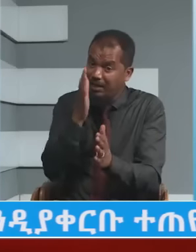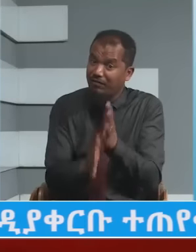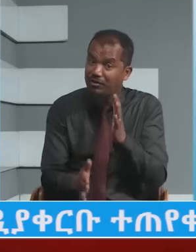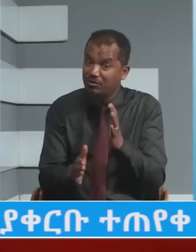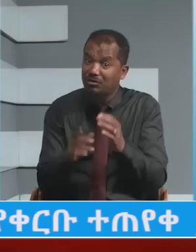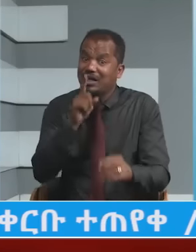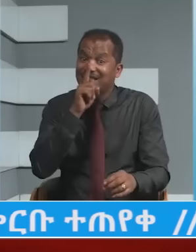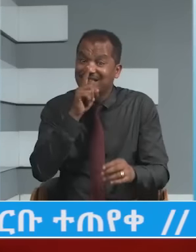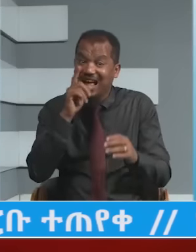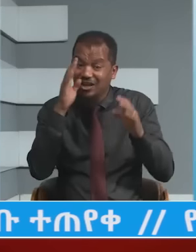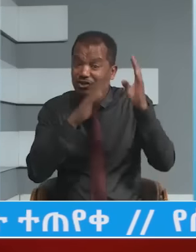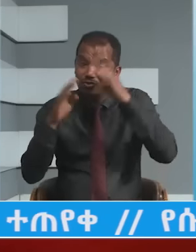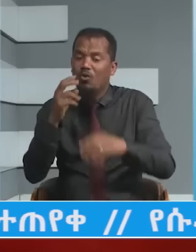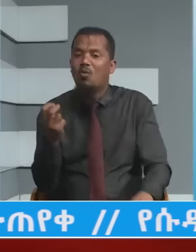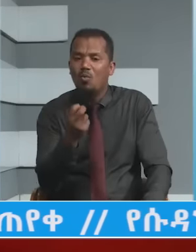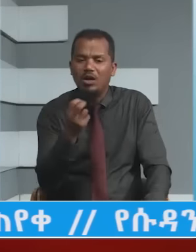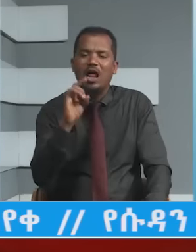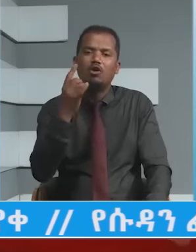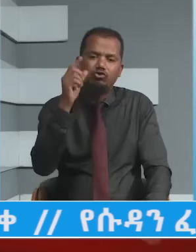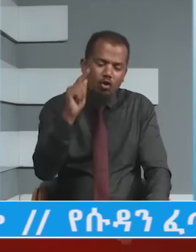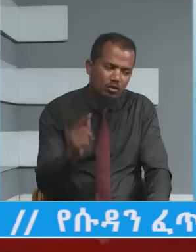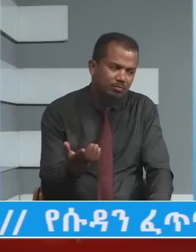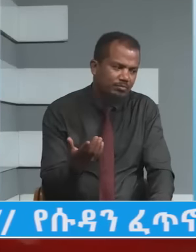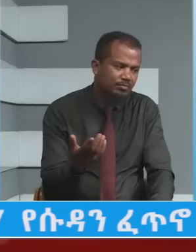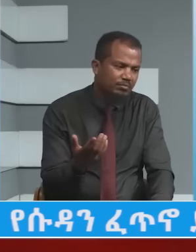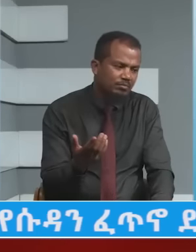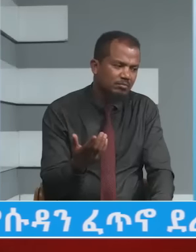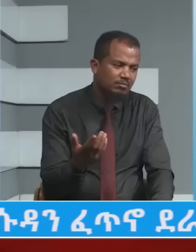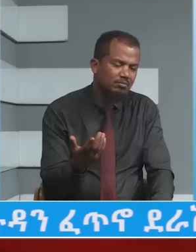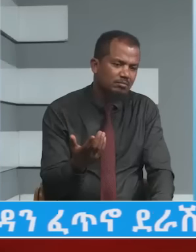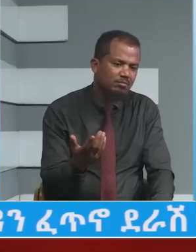የተፈጠሩ የጸጥታ ችግሮች ወረዳውም ዞንም